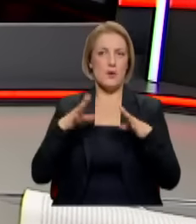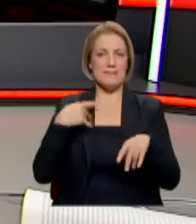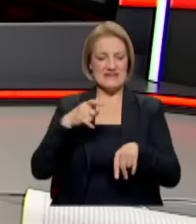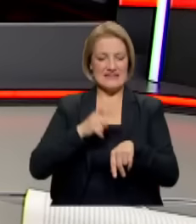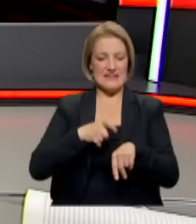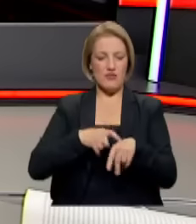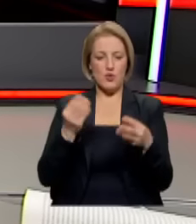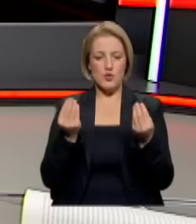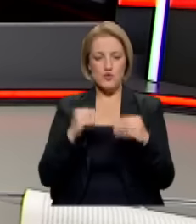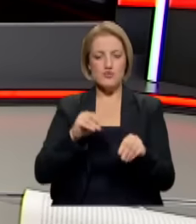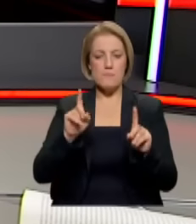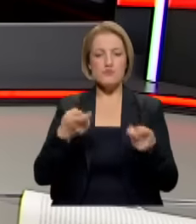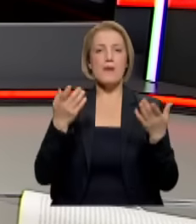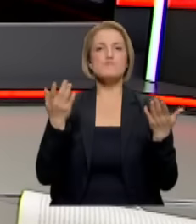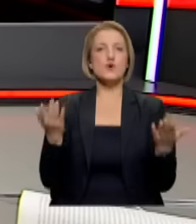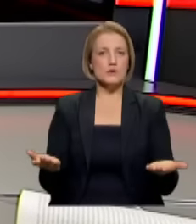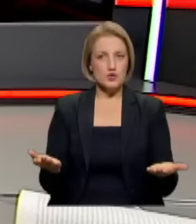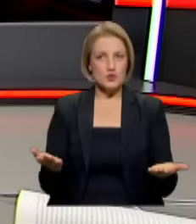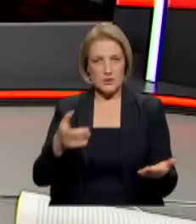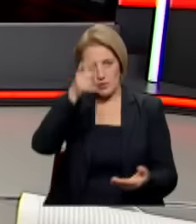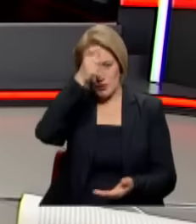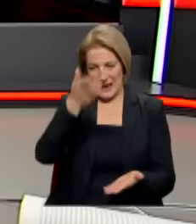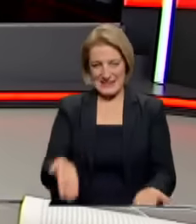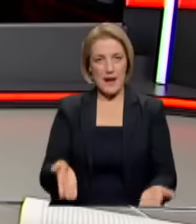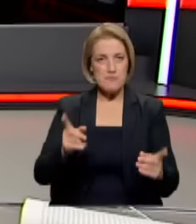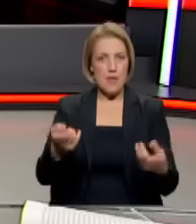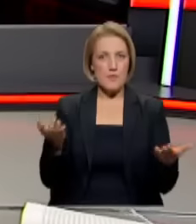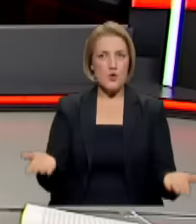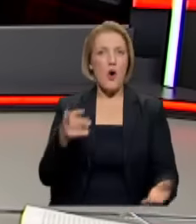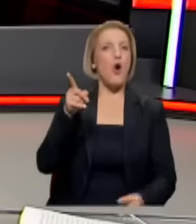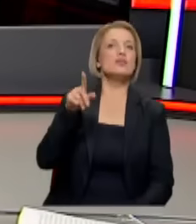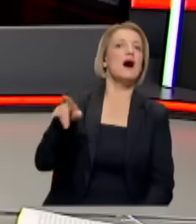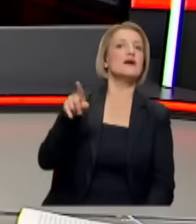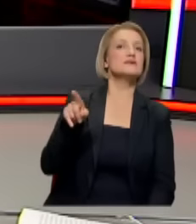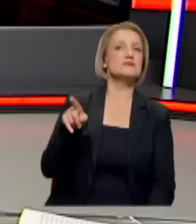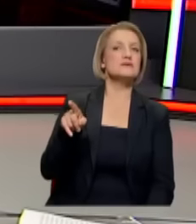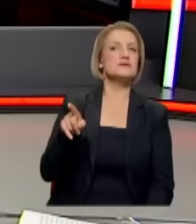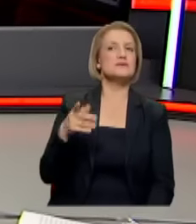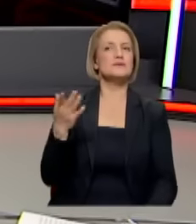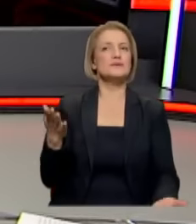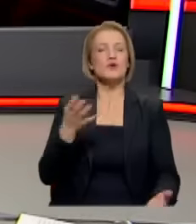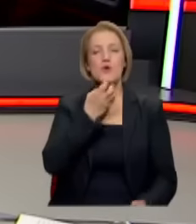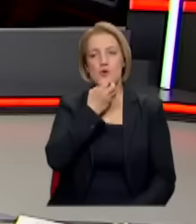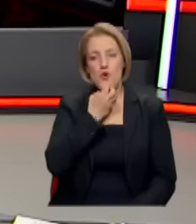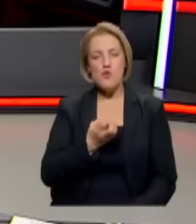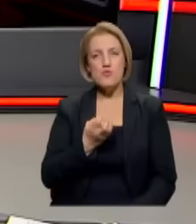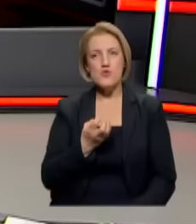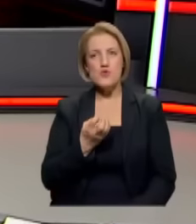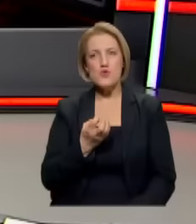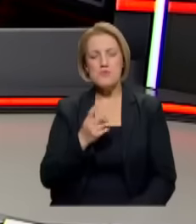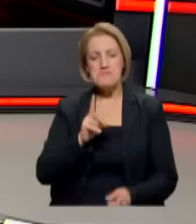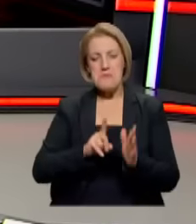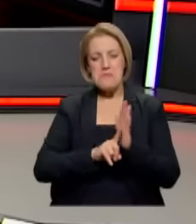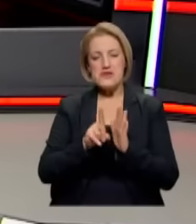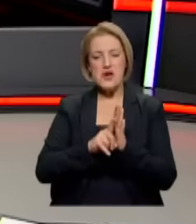tavuk yumurtası bulamıyoruz artık bu ülkede şu ülkede yani onlar adeta ömür boyu hiçbir